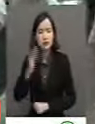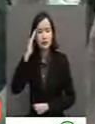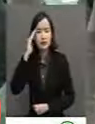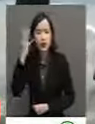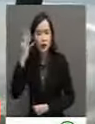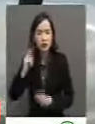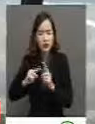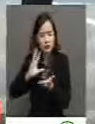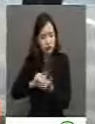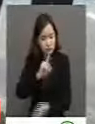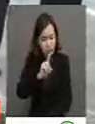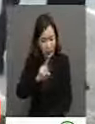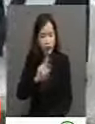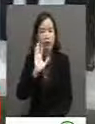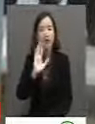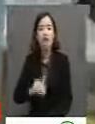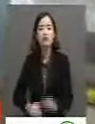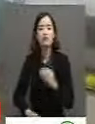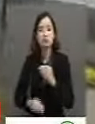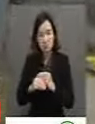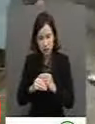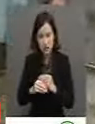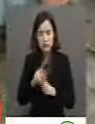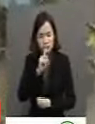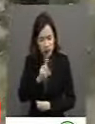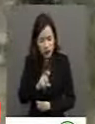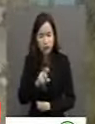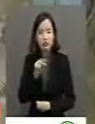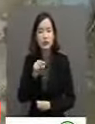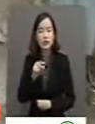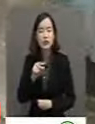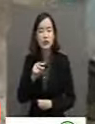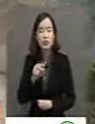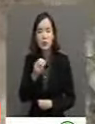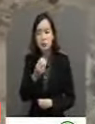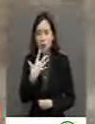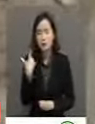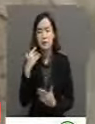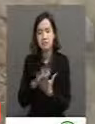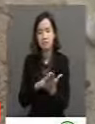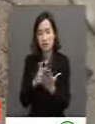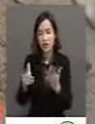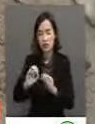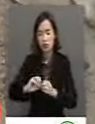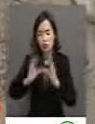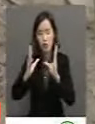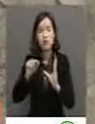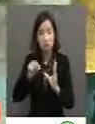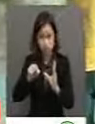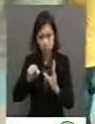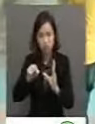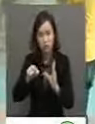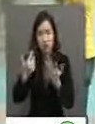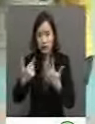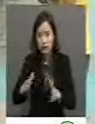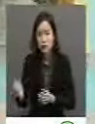มูลมาจากการสอบปากคำของนายมูฮัมหมัดมูฮิผู้ต้องหาที่จับกลุ่มได้แล้วนะฮะคือเขาบอกว่ามีแผนจะไปวางระเบิดที่จุดนี้แล้วก็เ